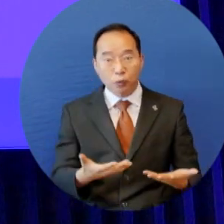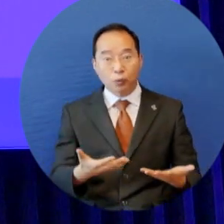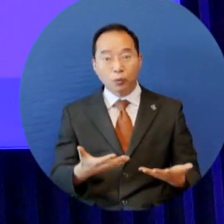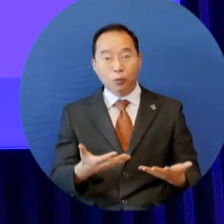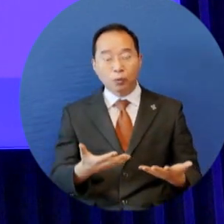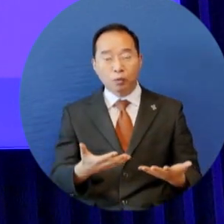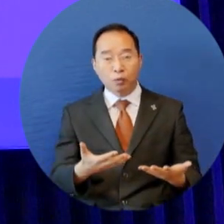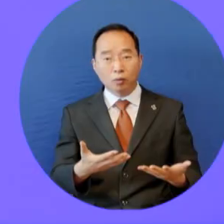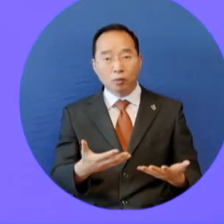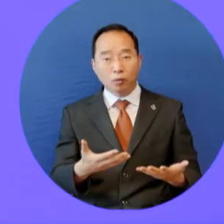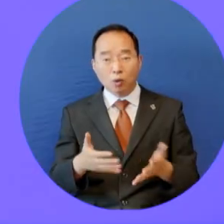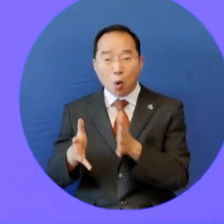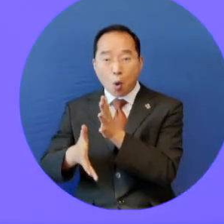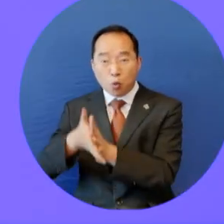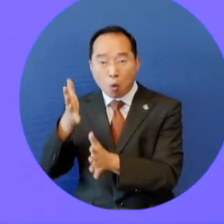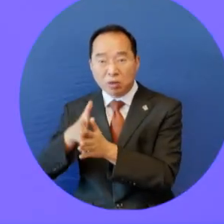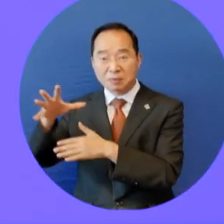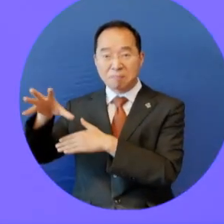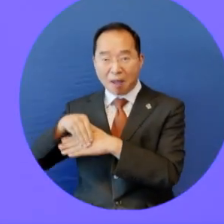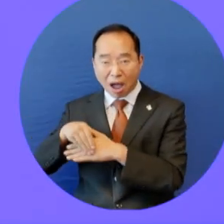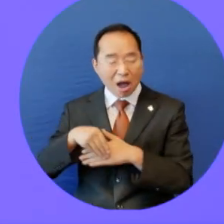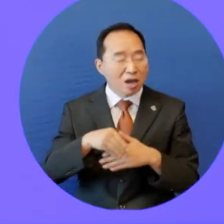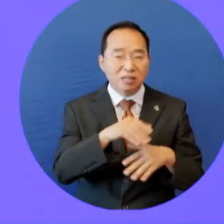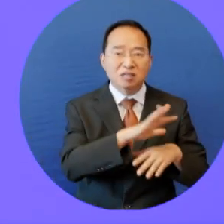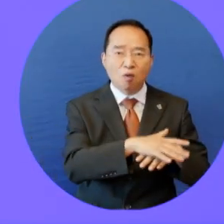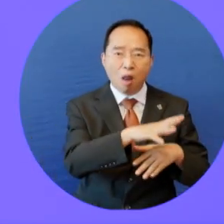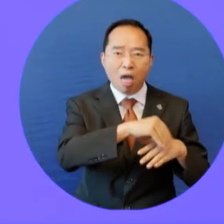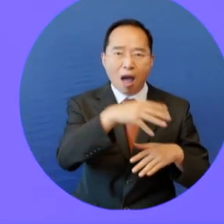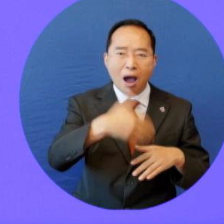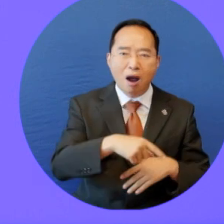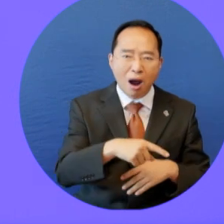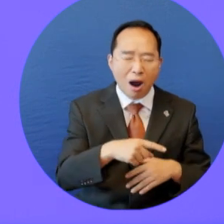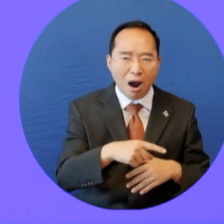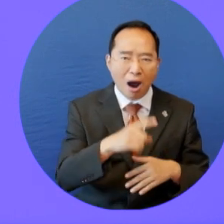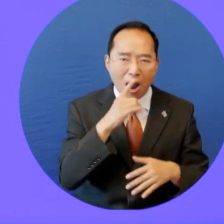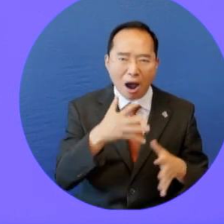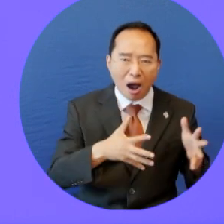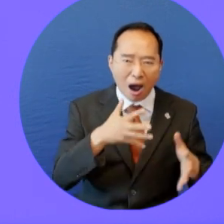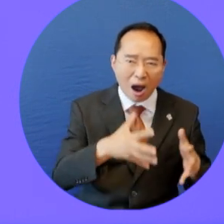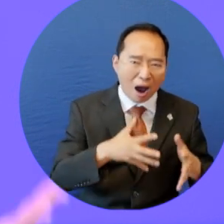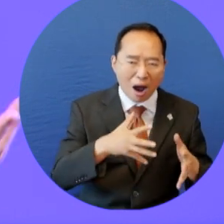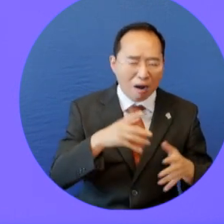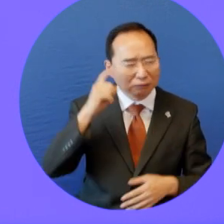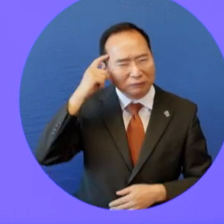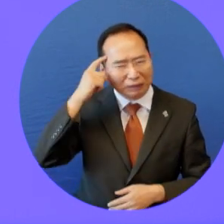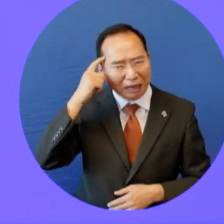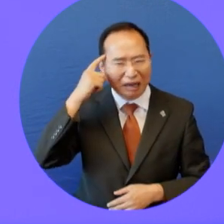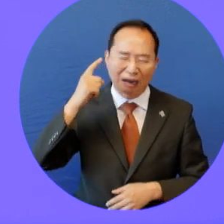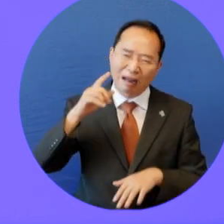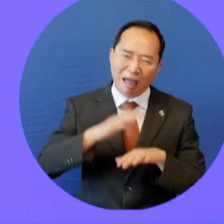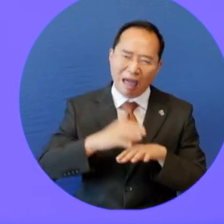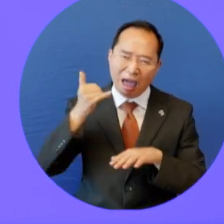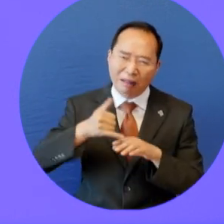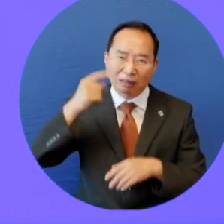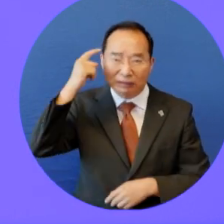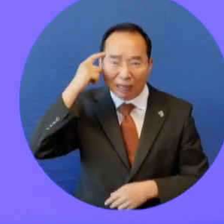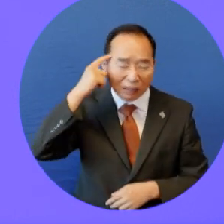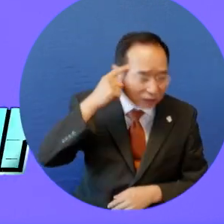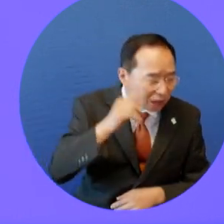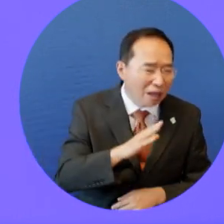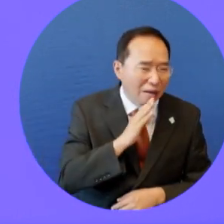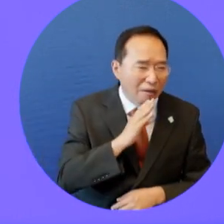때문에 시골 생활에 적응을 잘 못하겠더라고요. 그래서 머리로 관념과 가치만 잔뜩 가지고